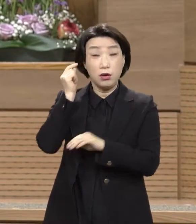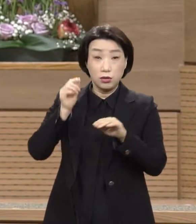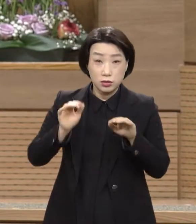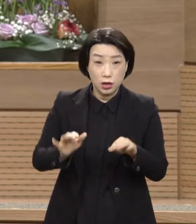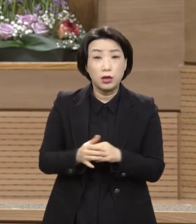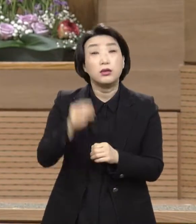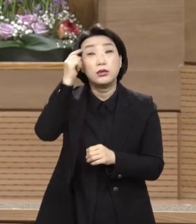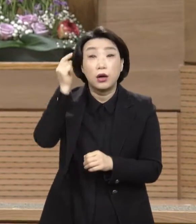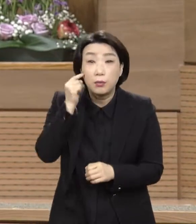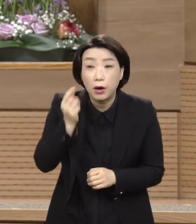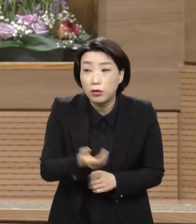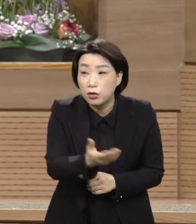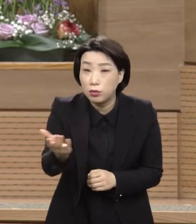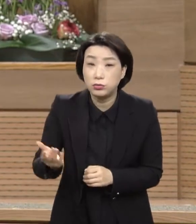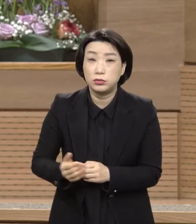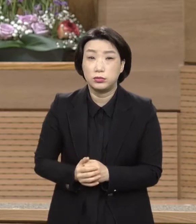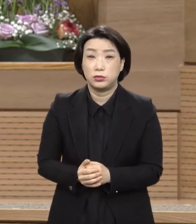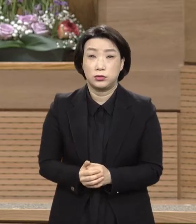응? 판단을 잘해봐.